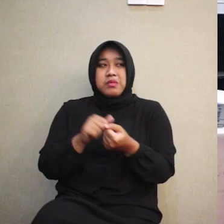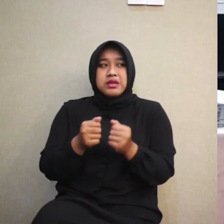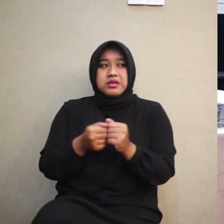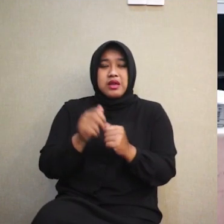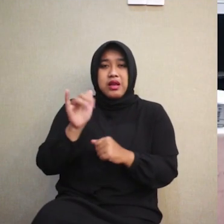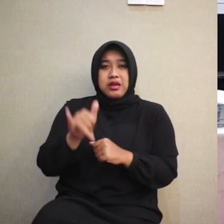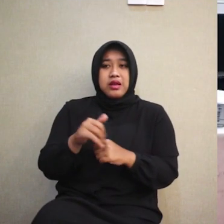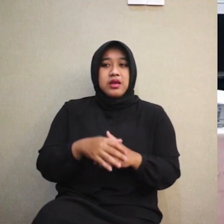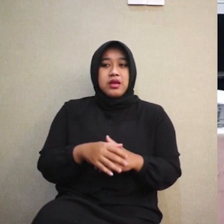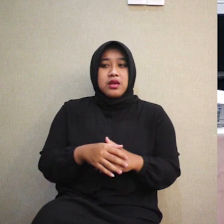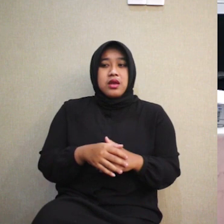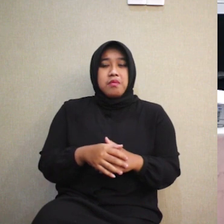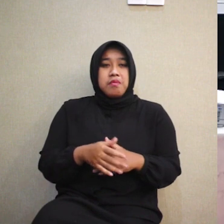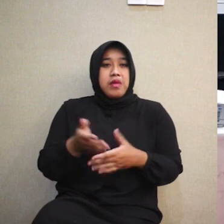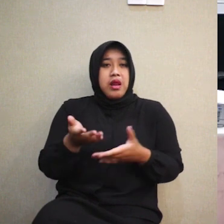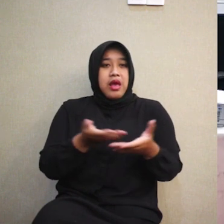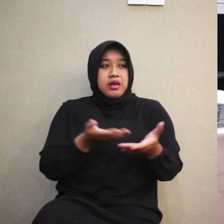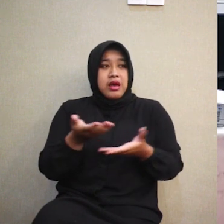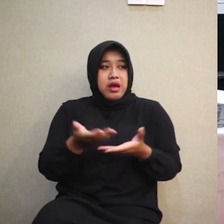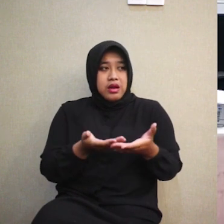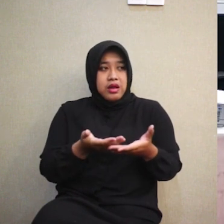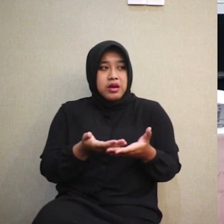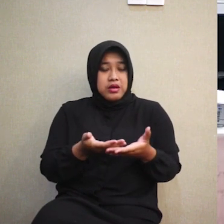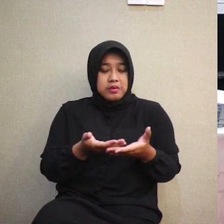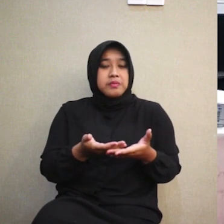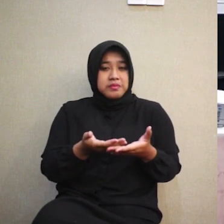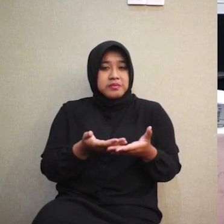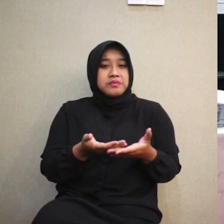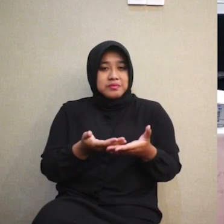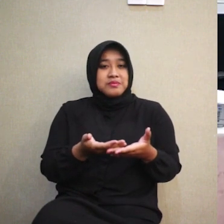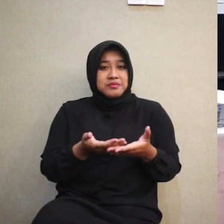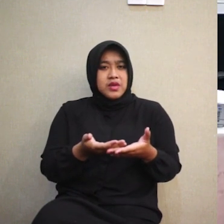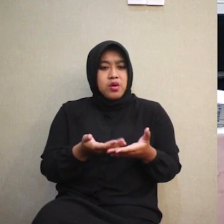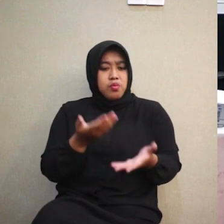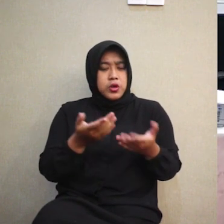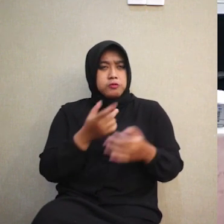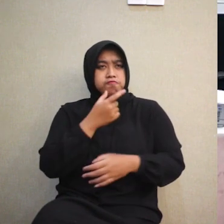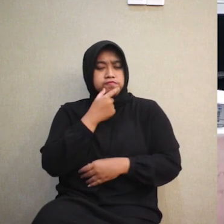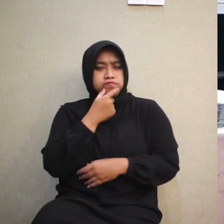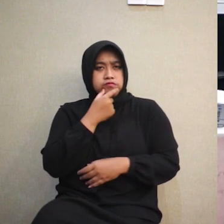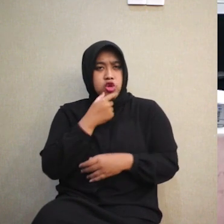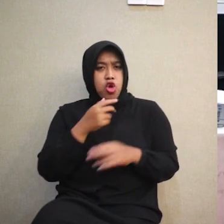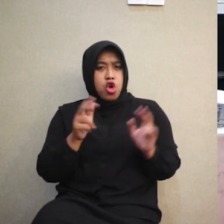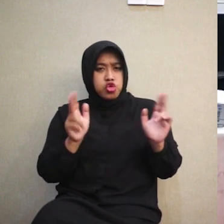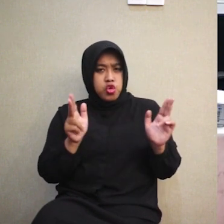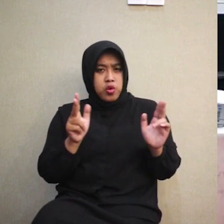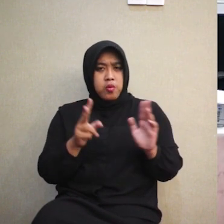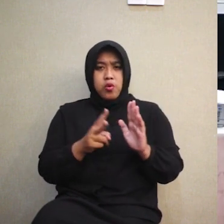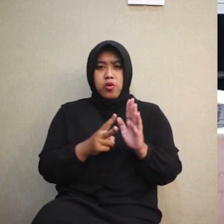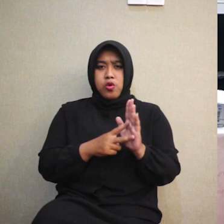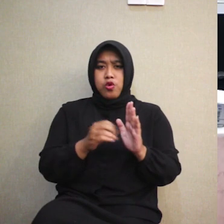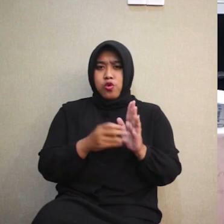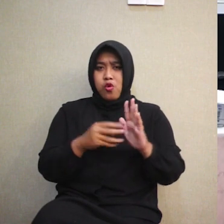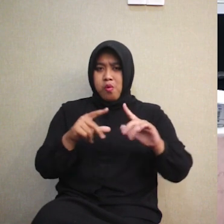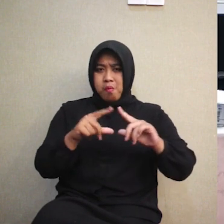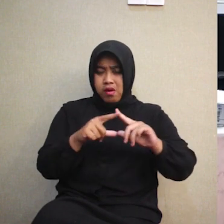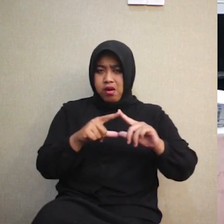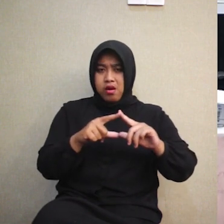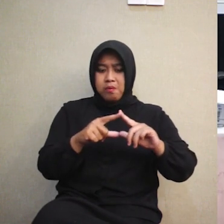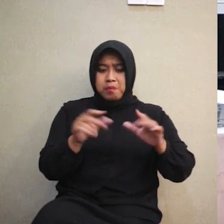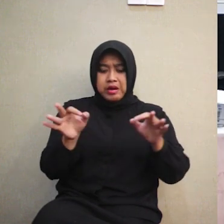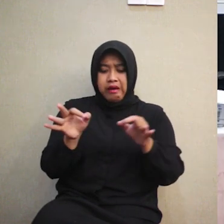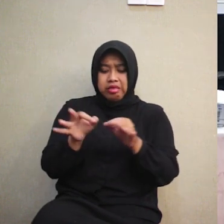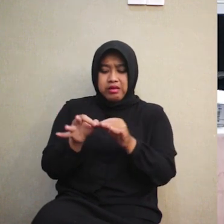ya layanan kemudian mungkin normanya juga masih banyak yang masih pendekatan